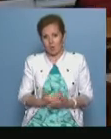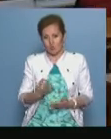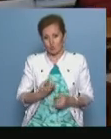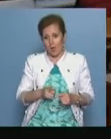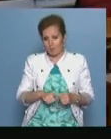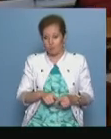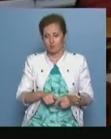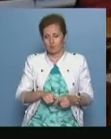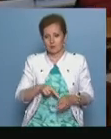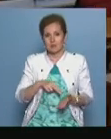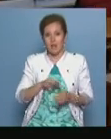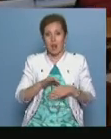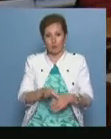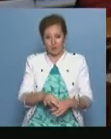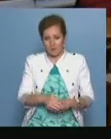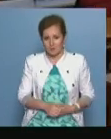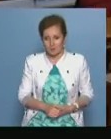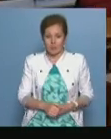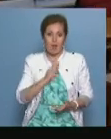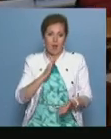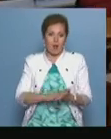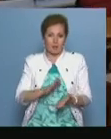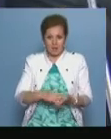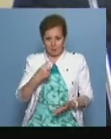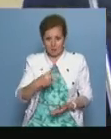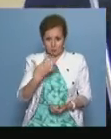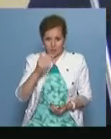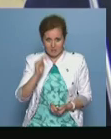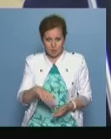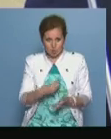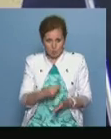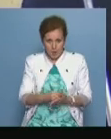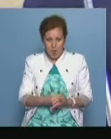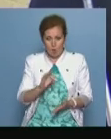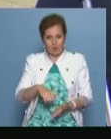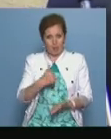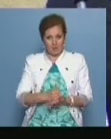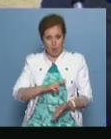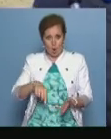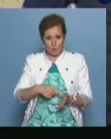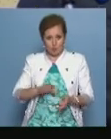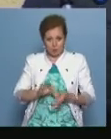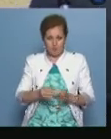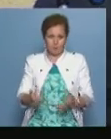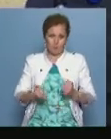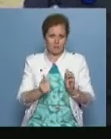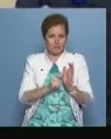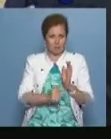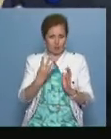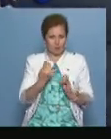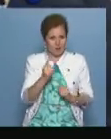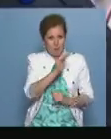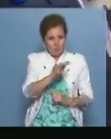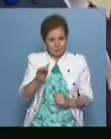следовать. Дипломы и гранты в 25 тысяч рублей от главы Ижевска получили 74 одаренных школьника. Хотя деньги – это не главное,